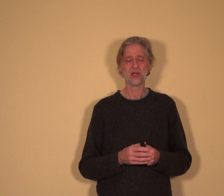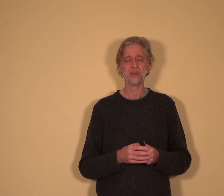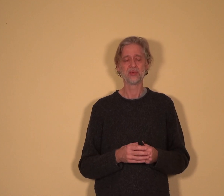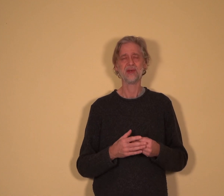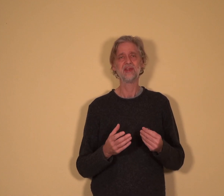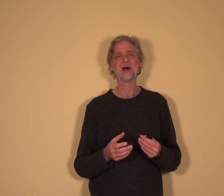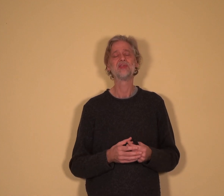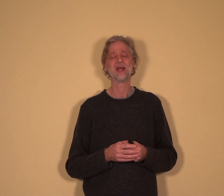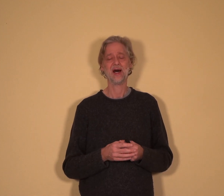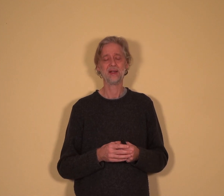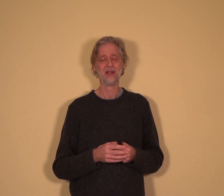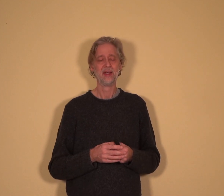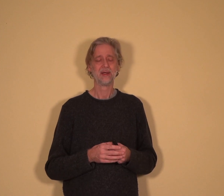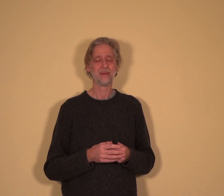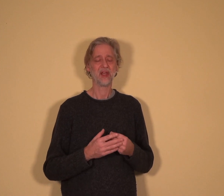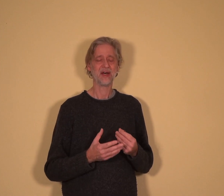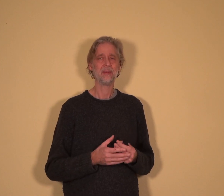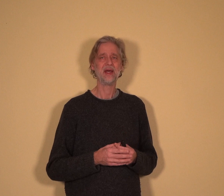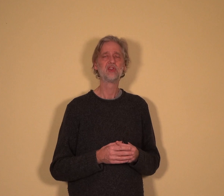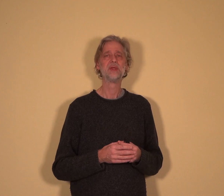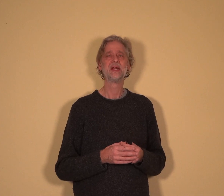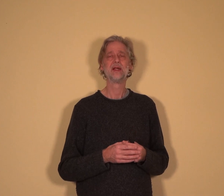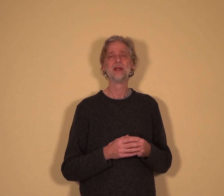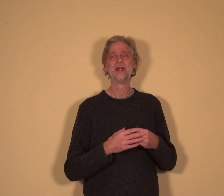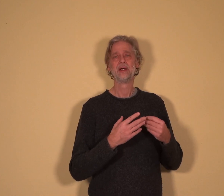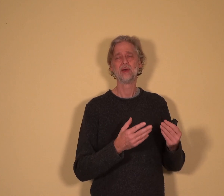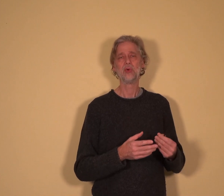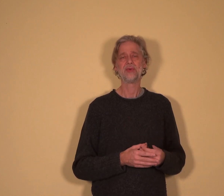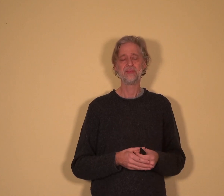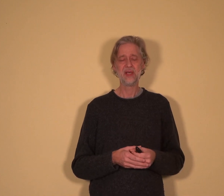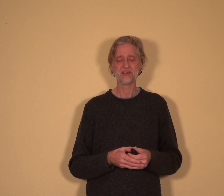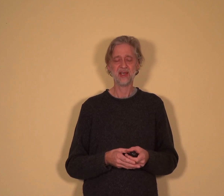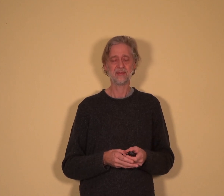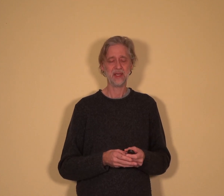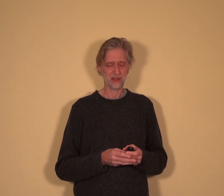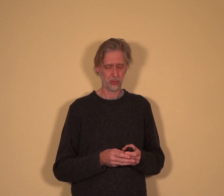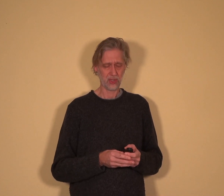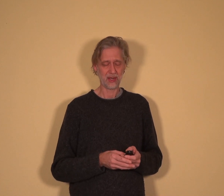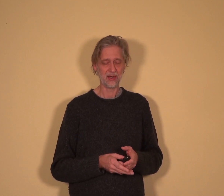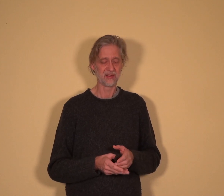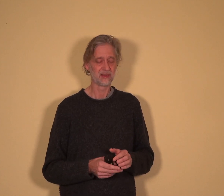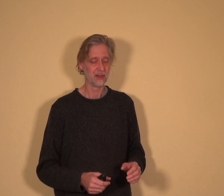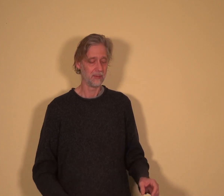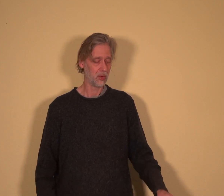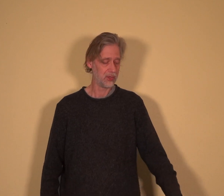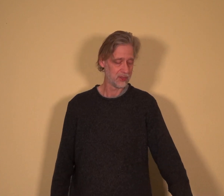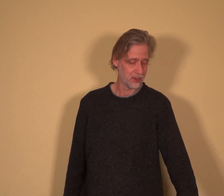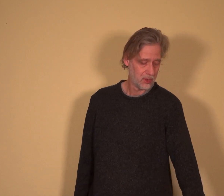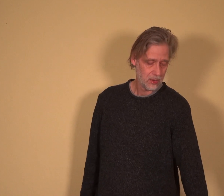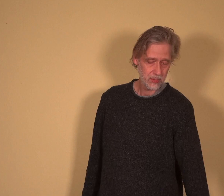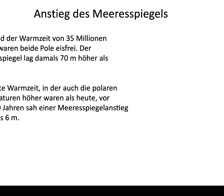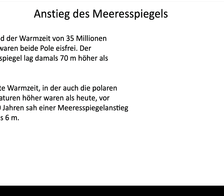vor 125.000 Jahren, da war der Meeresspiegel ungefähr 4 bis 6 Meter höher als